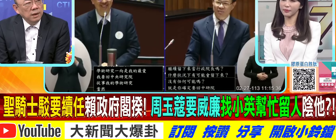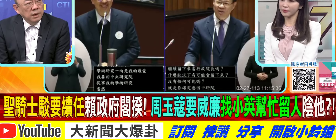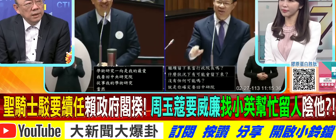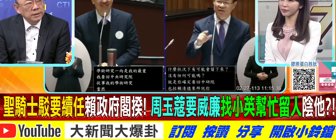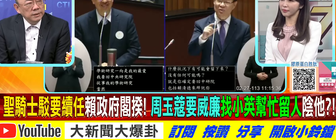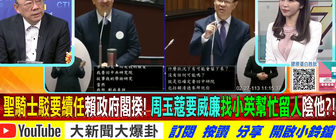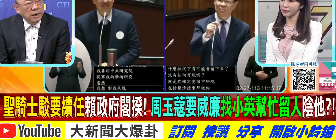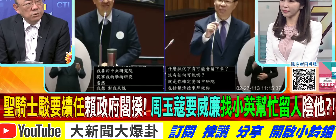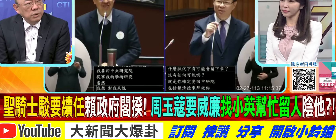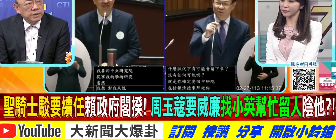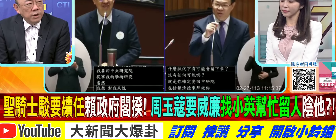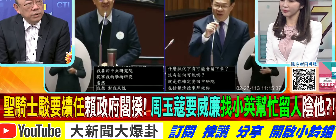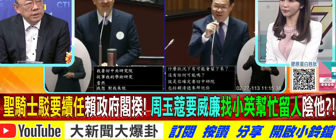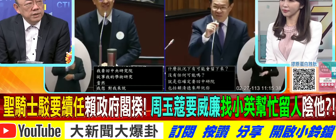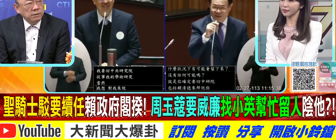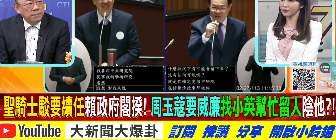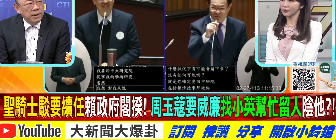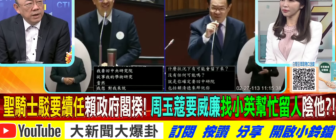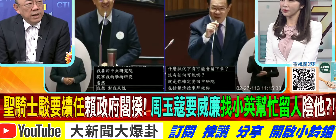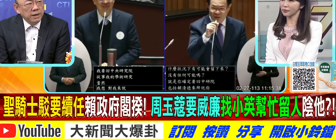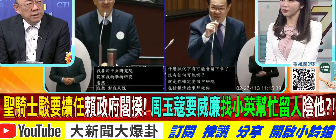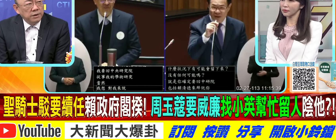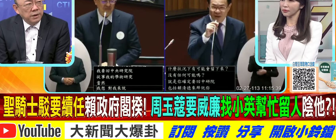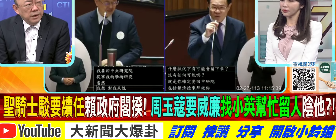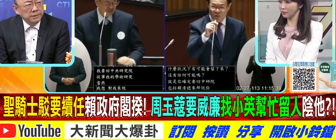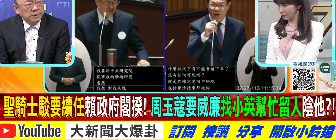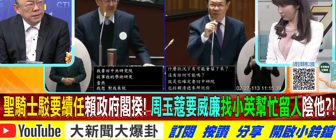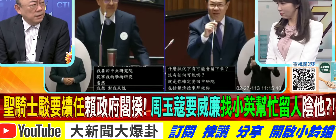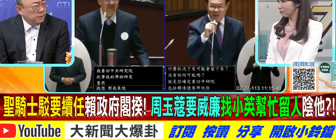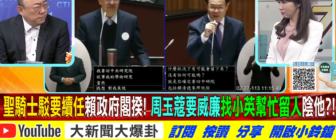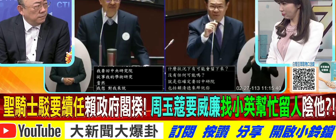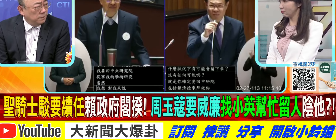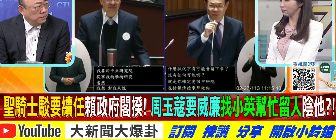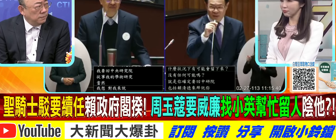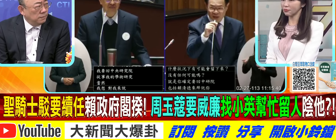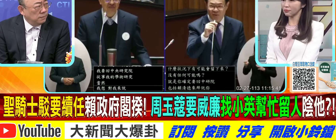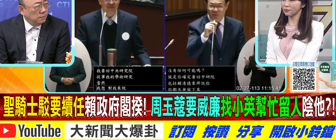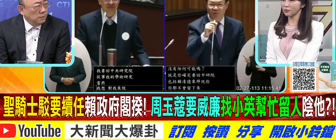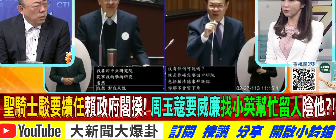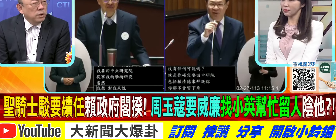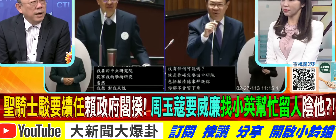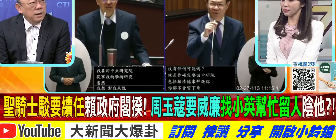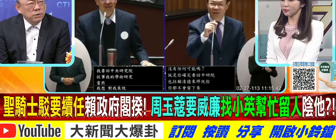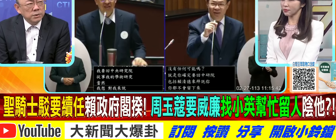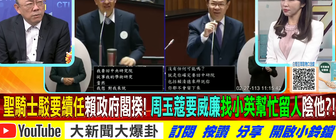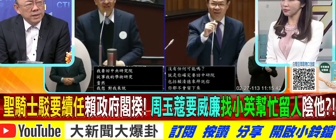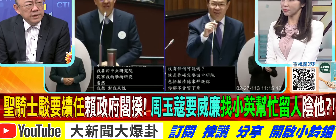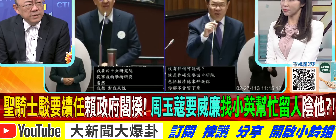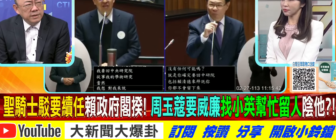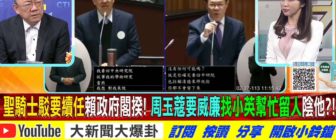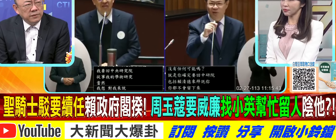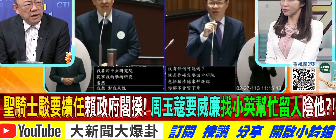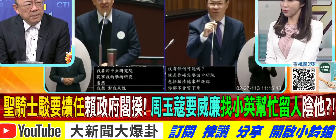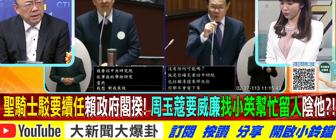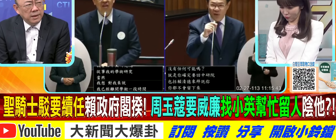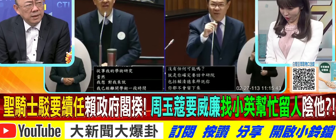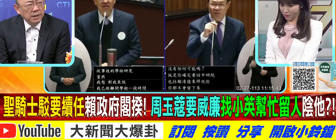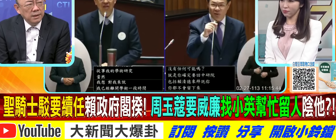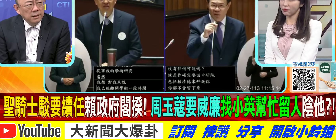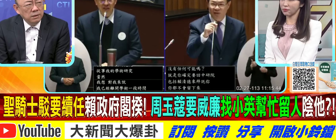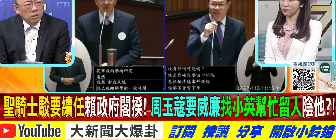以大概除了沈荣津之外，没有人敢点头了，就这样。嗯，因为来你就是万箭齐发